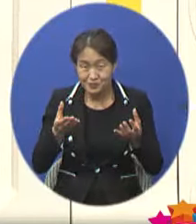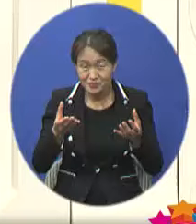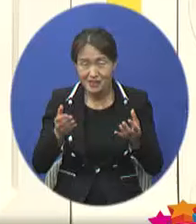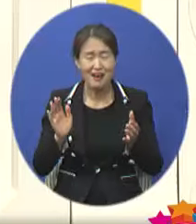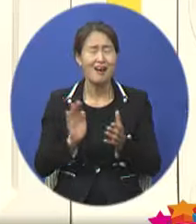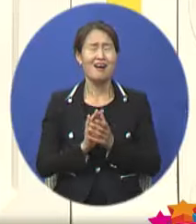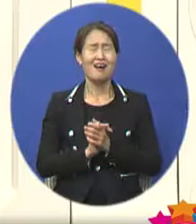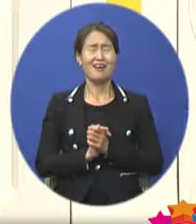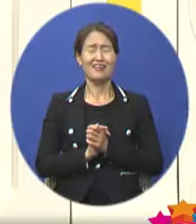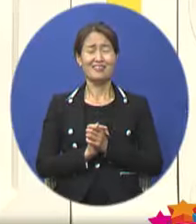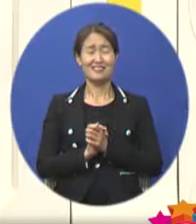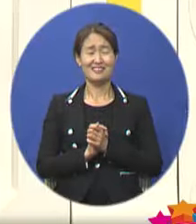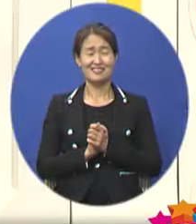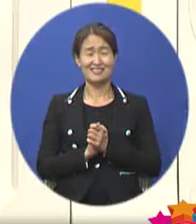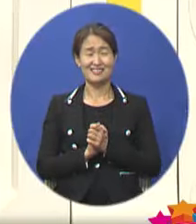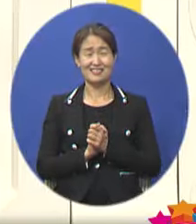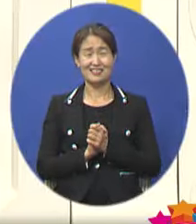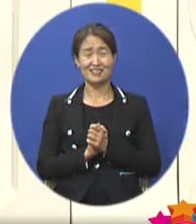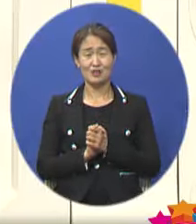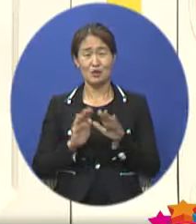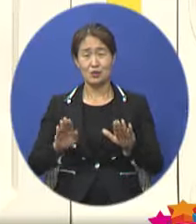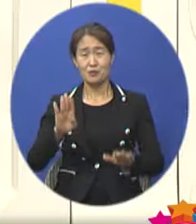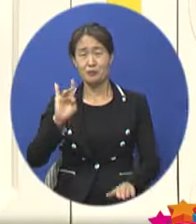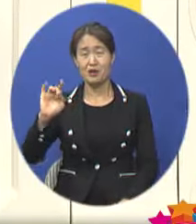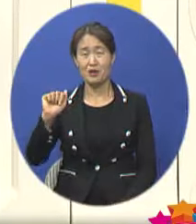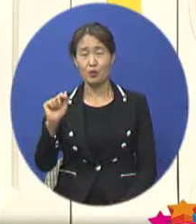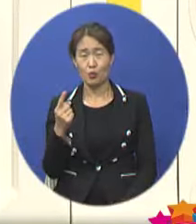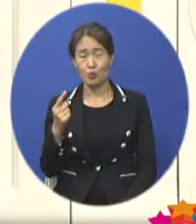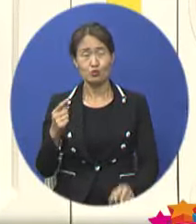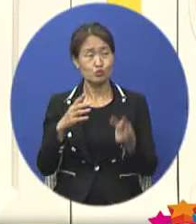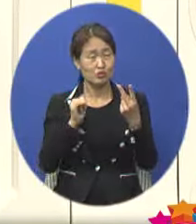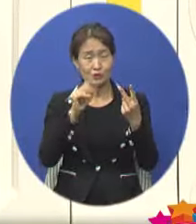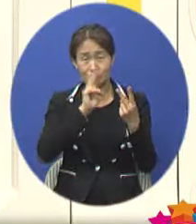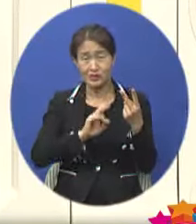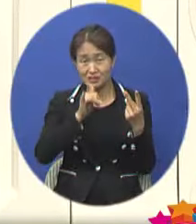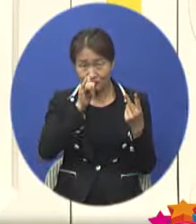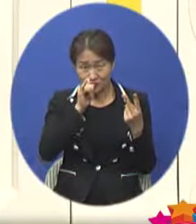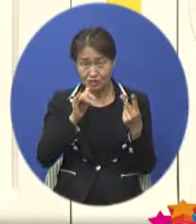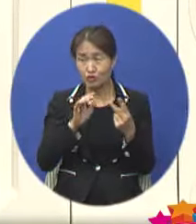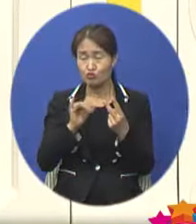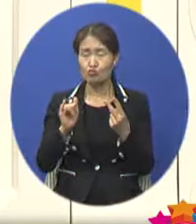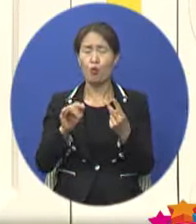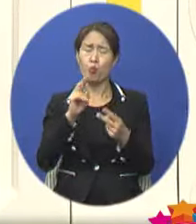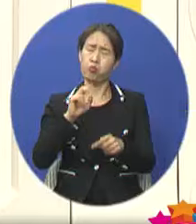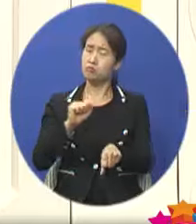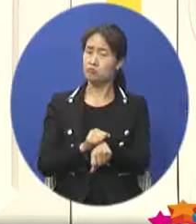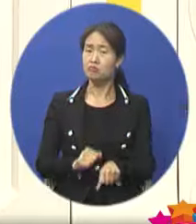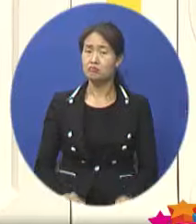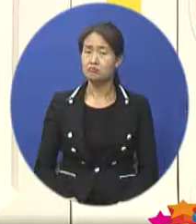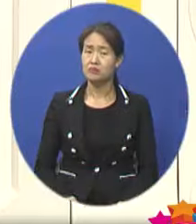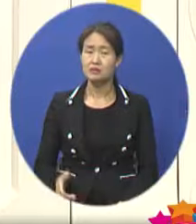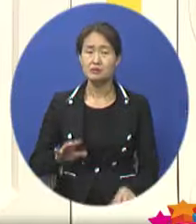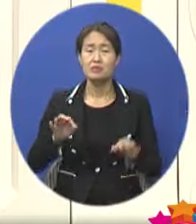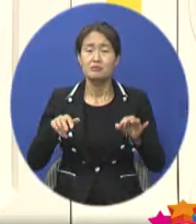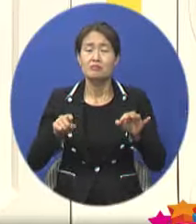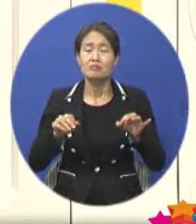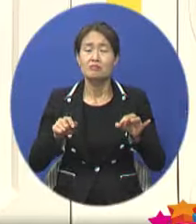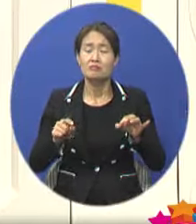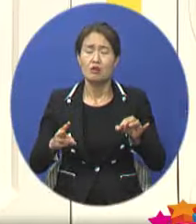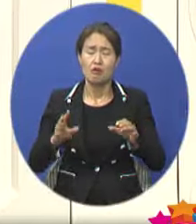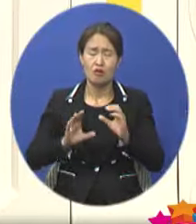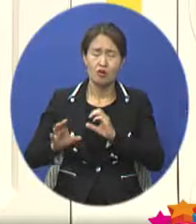아우. 아, 오늘 배우 노래를 두 분이 네. 부르셨는데 그중에 두 분 다 잘 부르셨어요. 근데 우리 또 네.